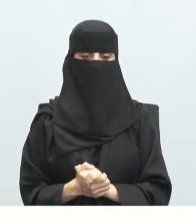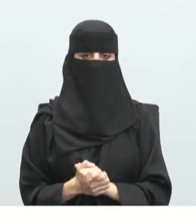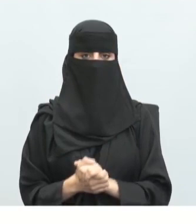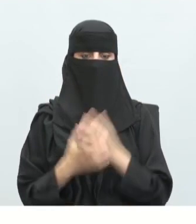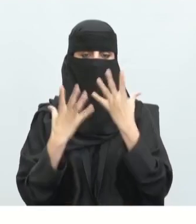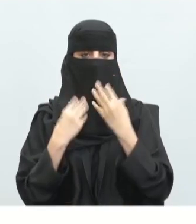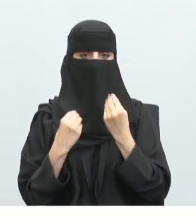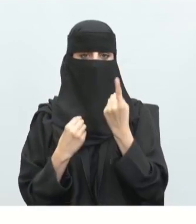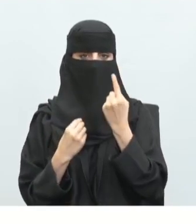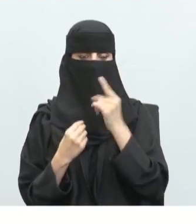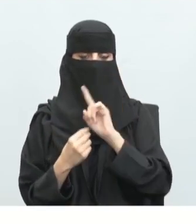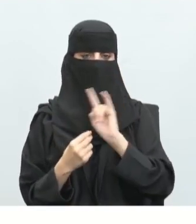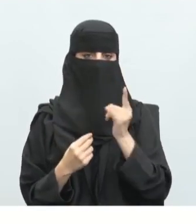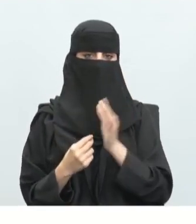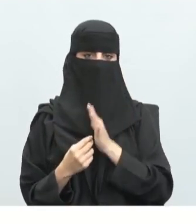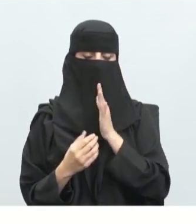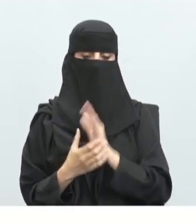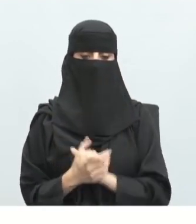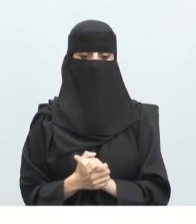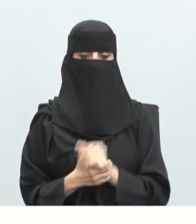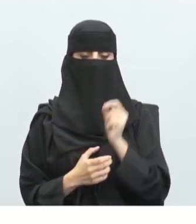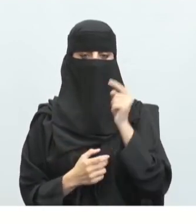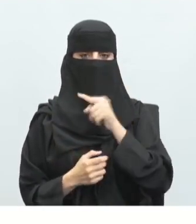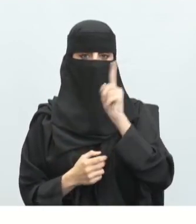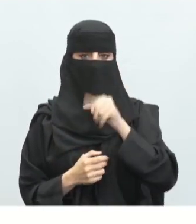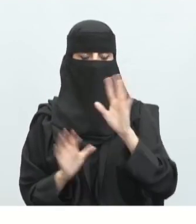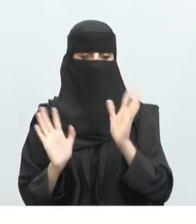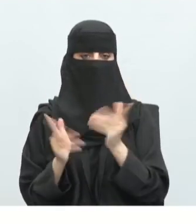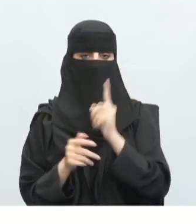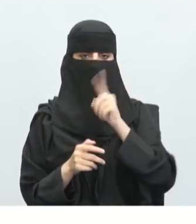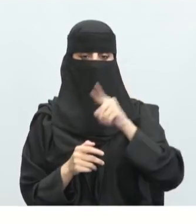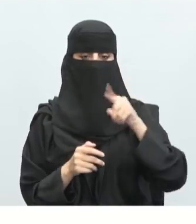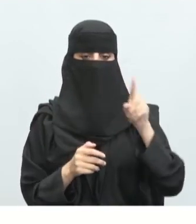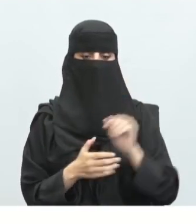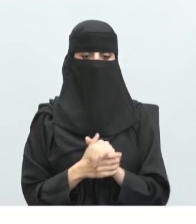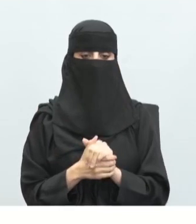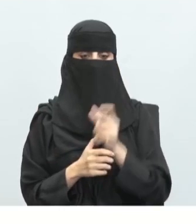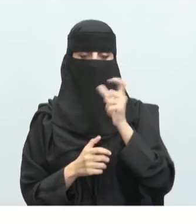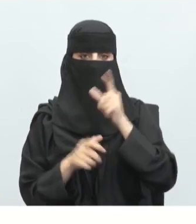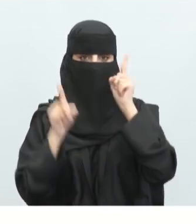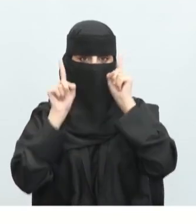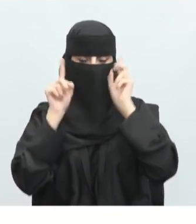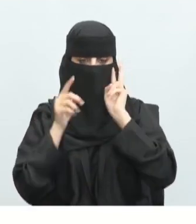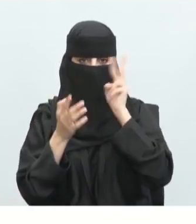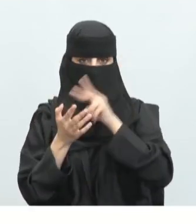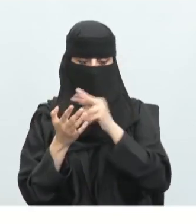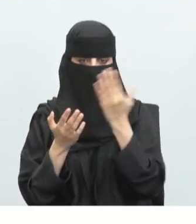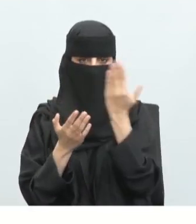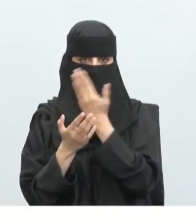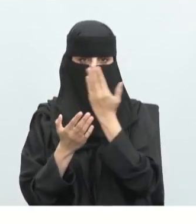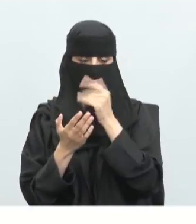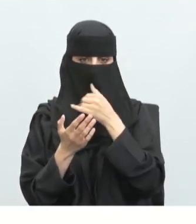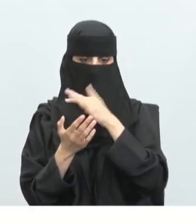الجمال وحده لا يكفي في احد الايام نظر الوعل الى انعكاس